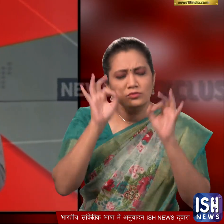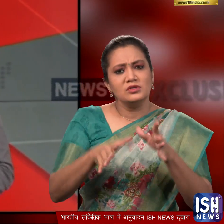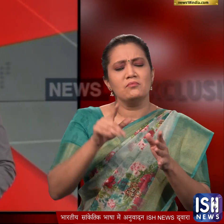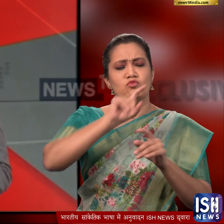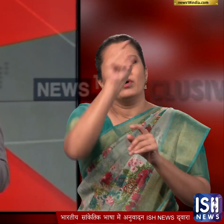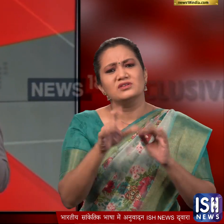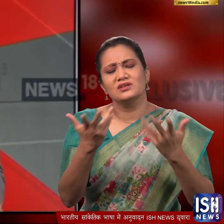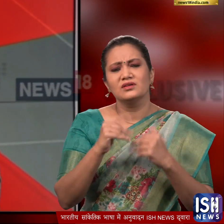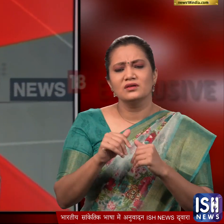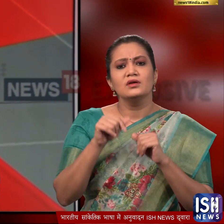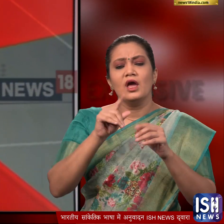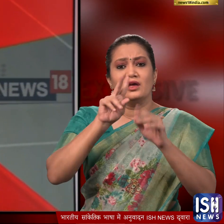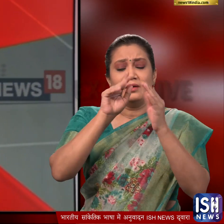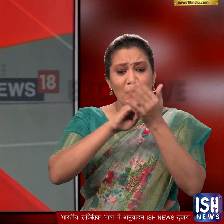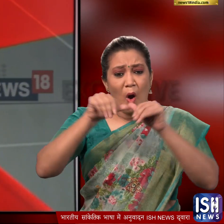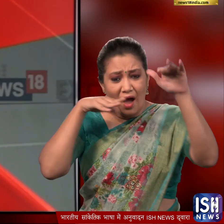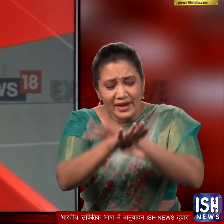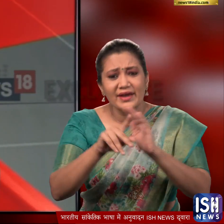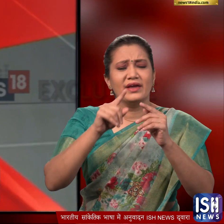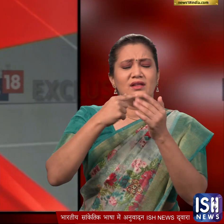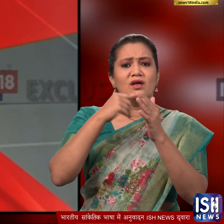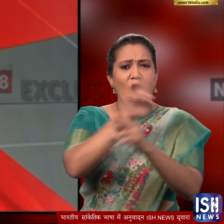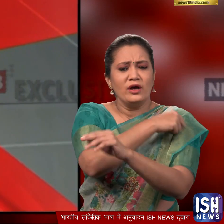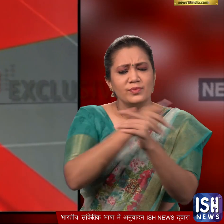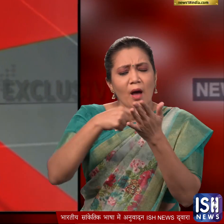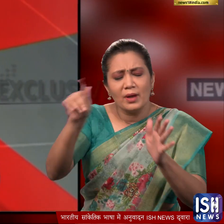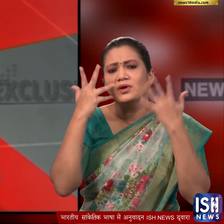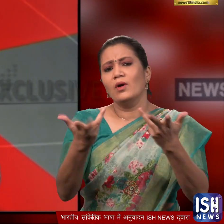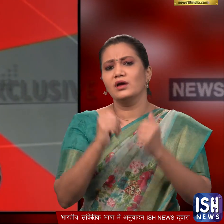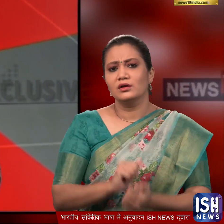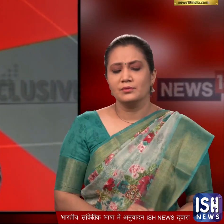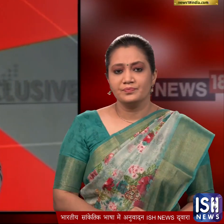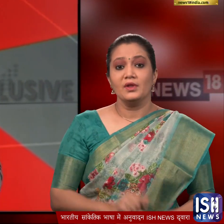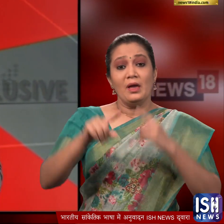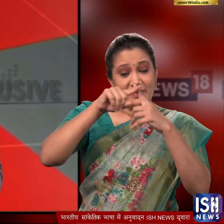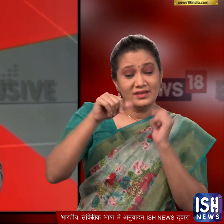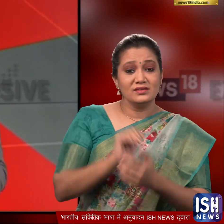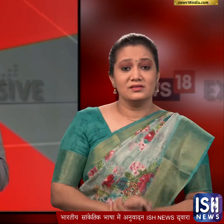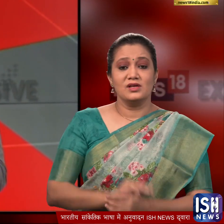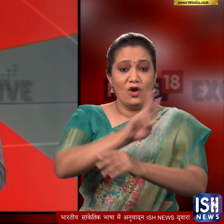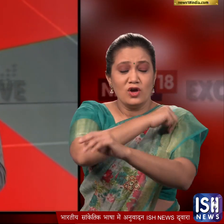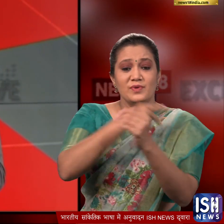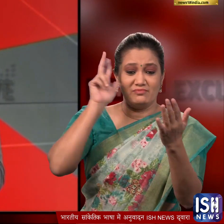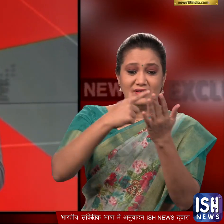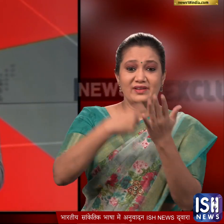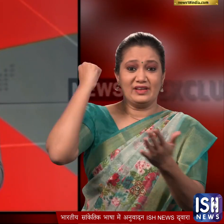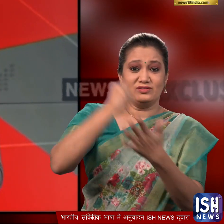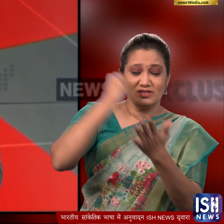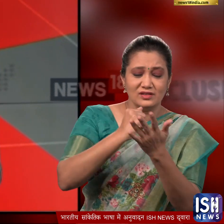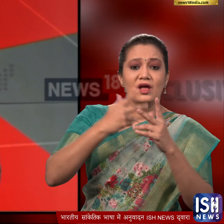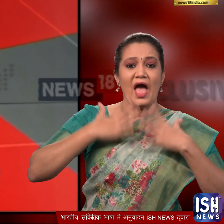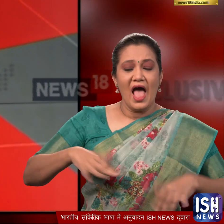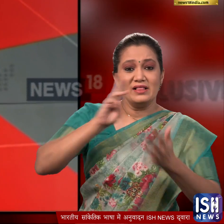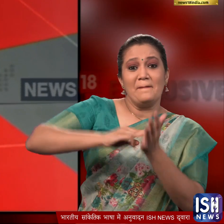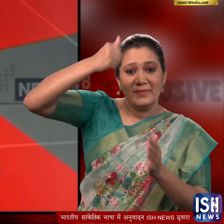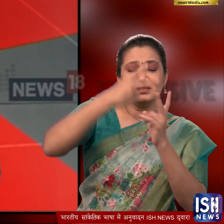ज्यादा सवाल उठ रहे हैं कि शॉपिंग मॉल में अस्पताल खोलने की मंजूरी क्यों दी। हैरानी इस बात पर भी जताई जा रही है कि अस्पताल का रजिस्ट्रेशन करने